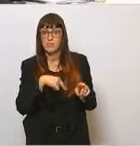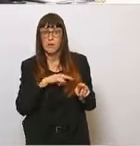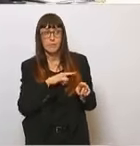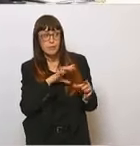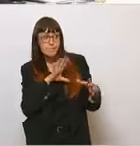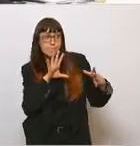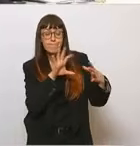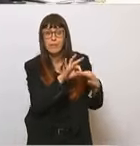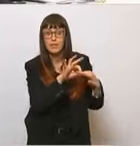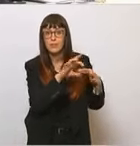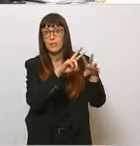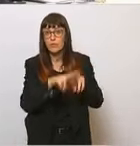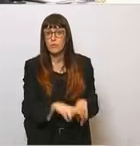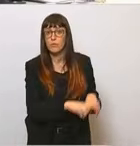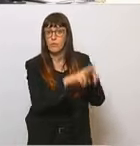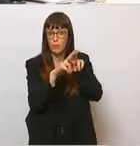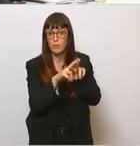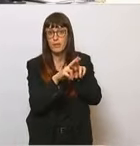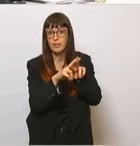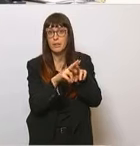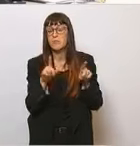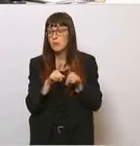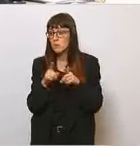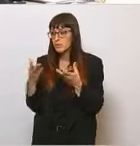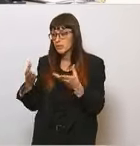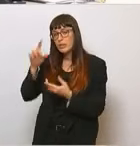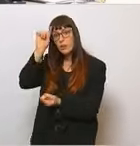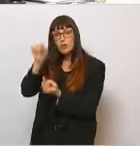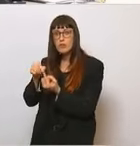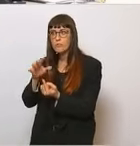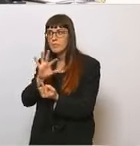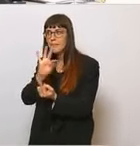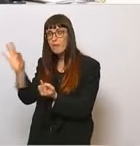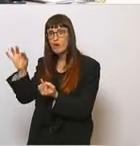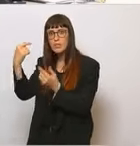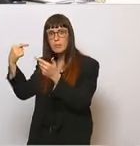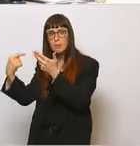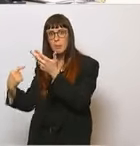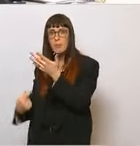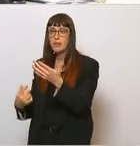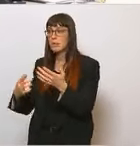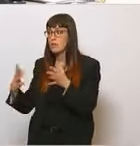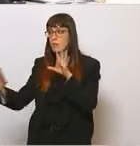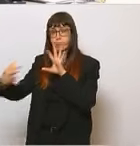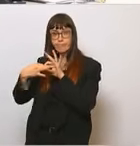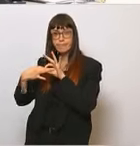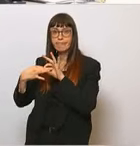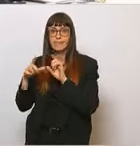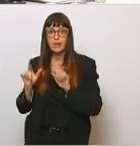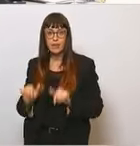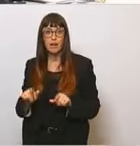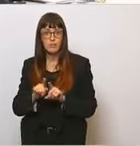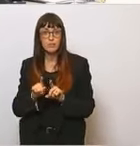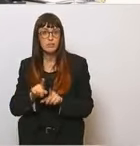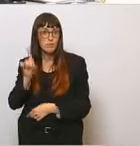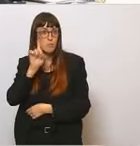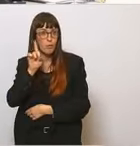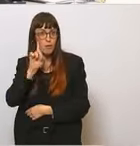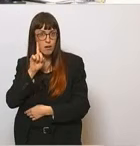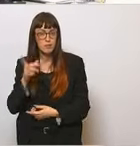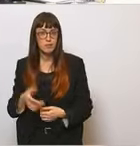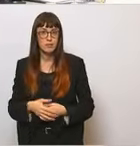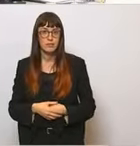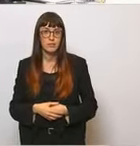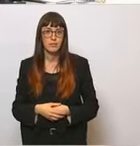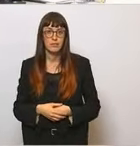objectifs de la France de créer un marché plus compétitif, eh bien, cette raison, c'est que sans